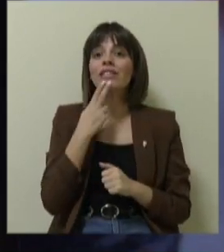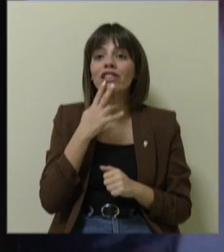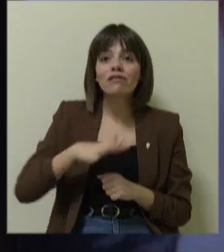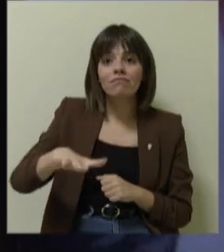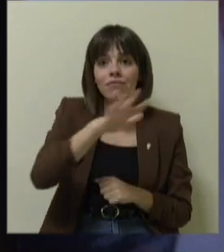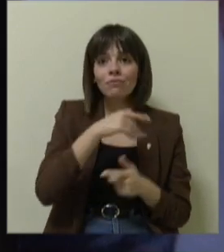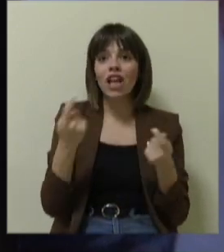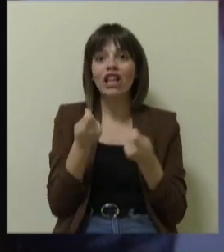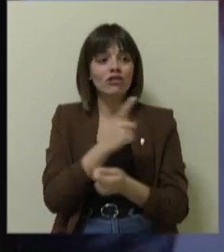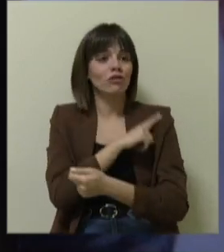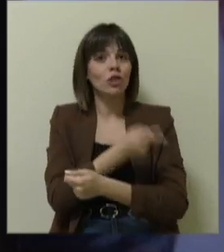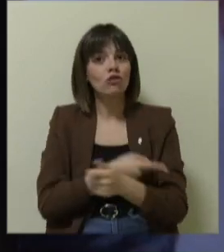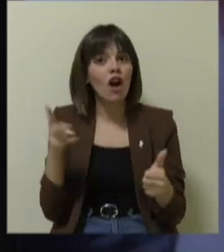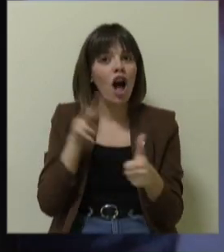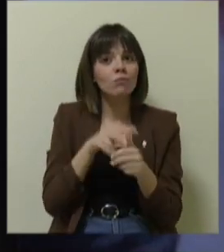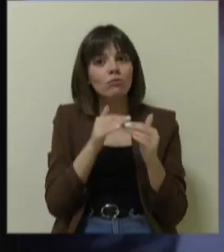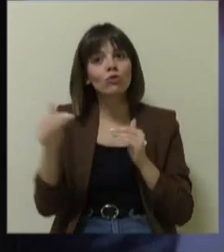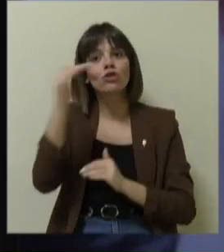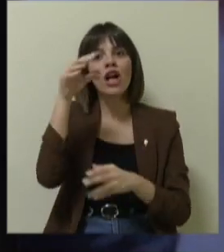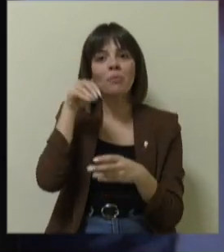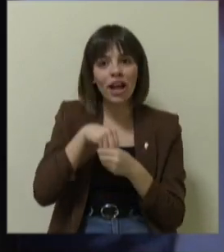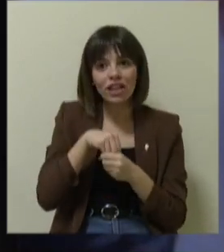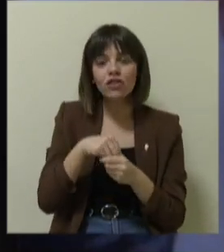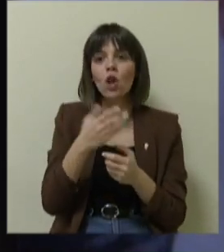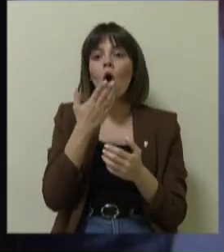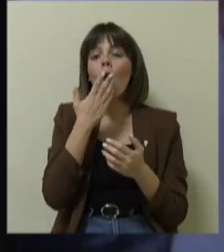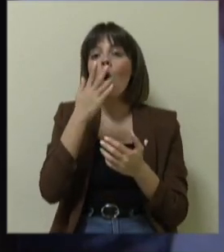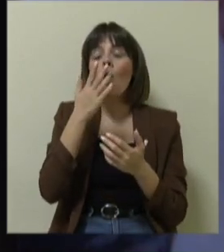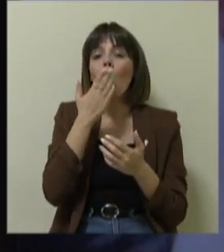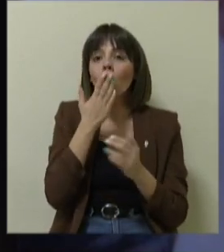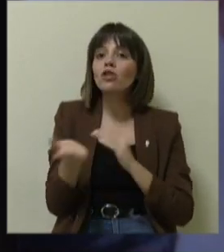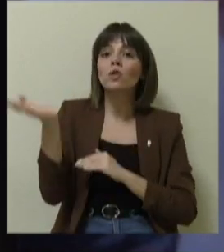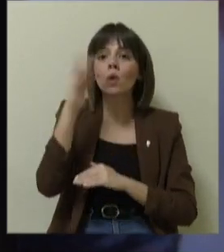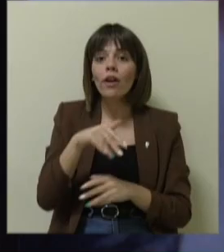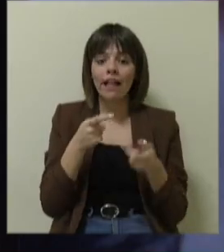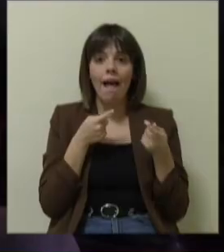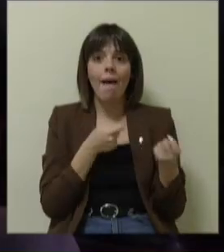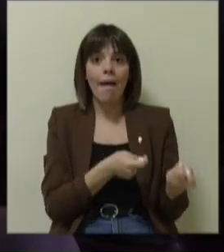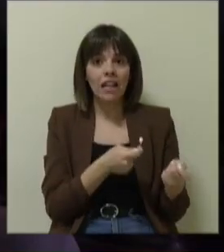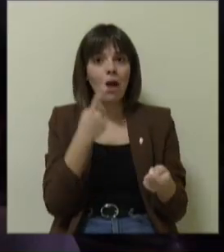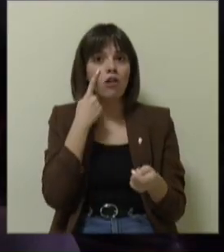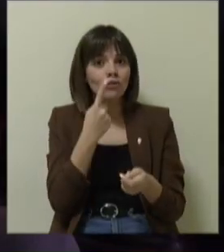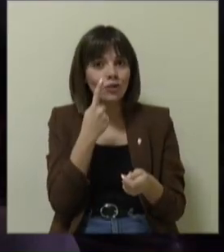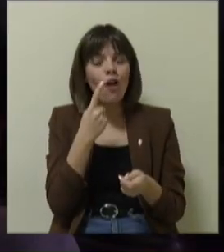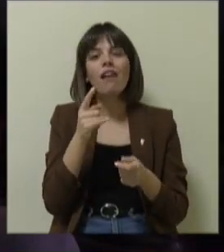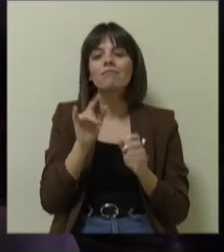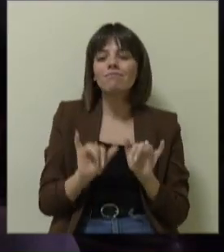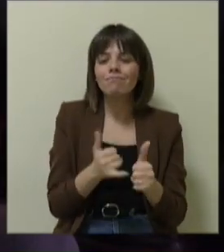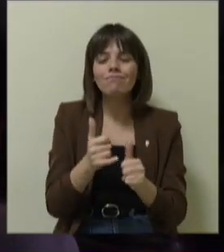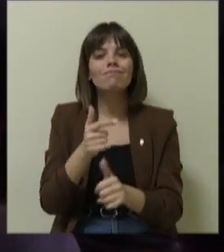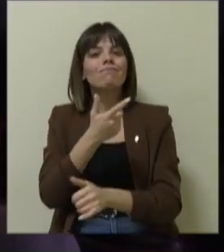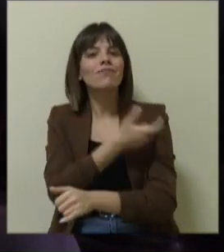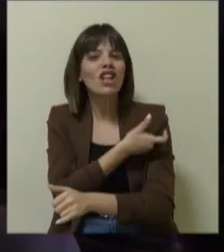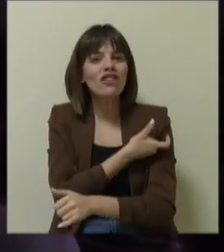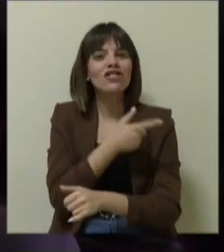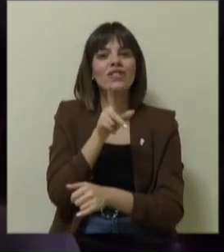Kadınların iş gücüne katılımını yükseltmek için okul sonrası eğitmenli aktivite merkezlerinin ve